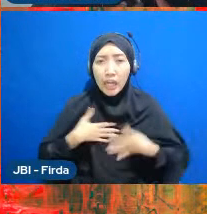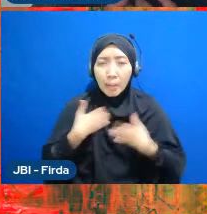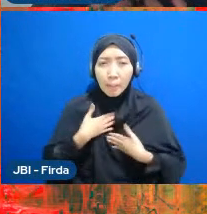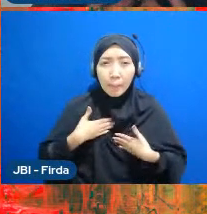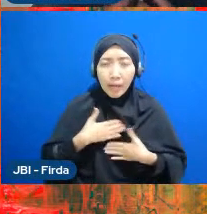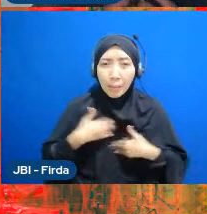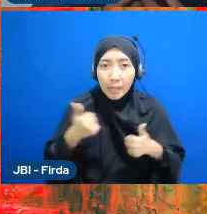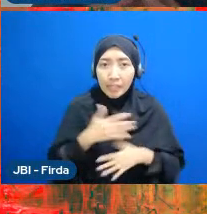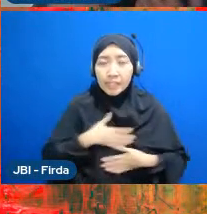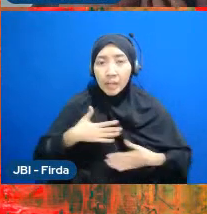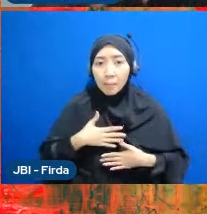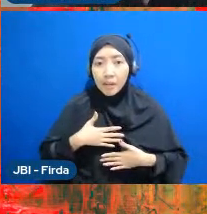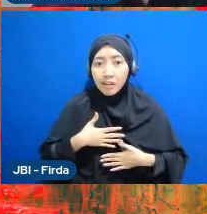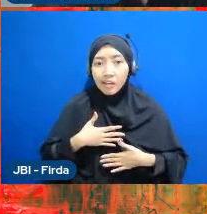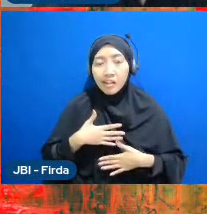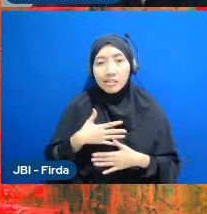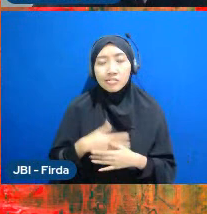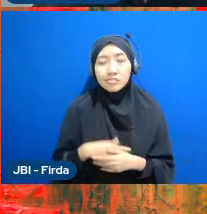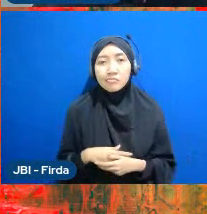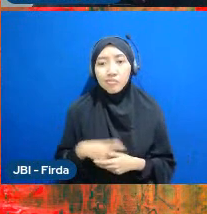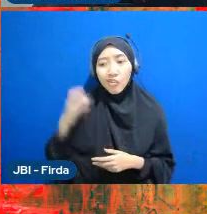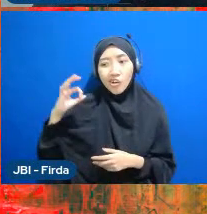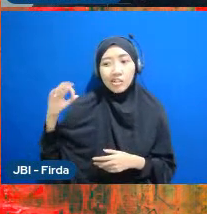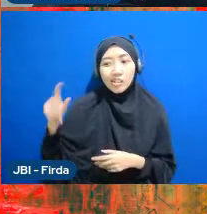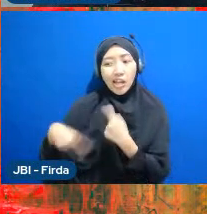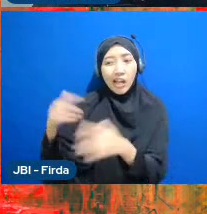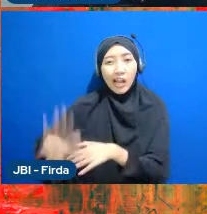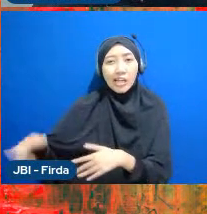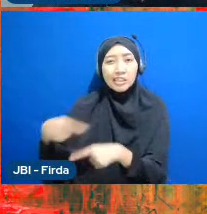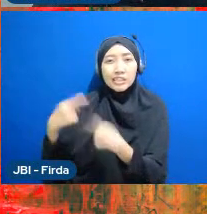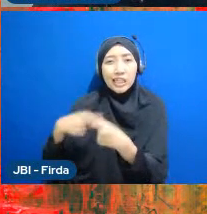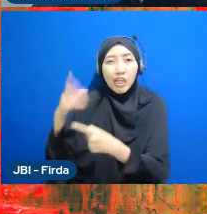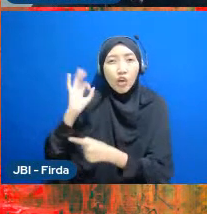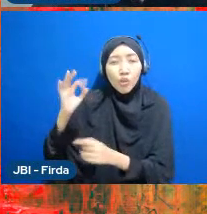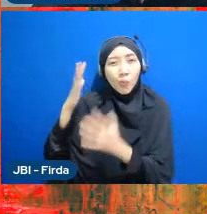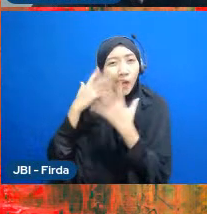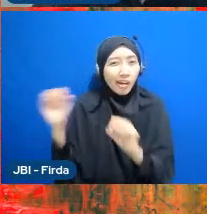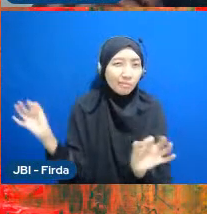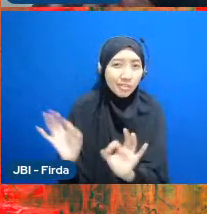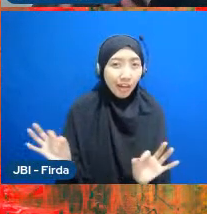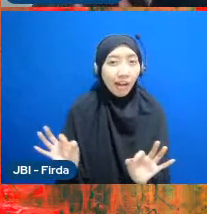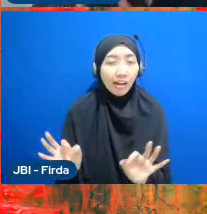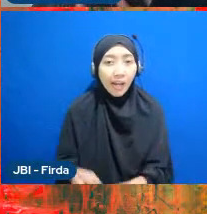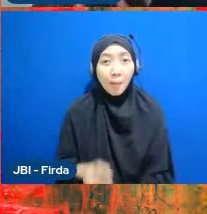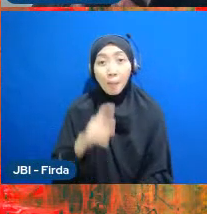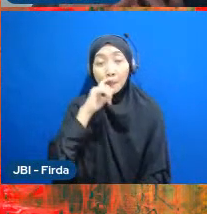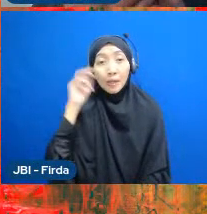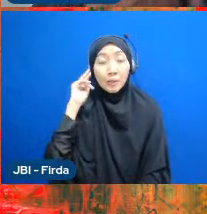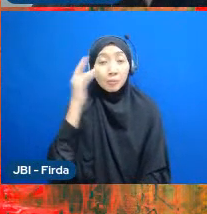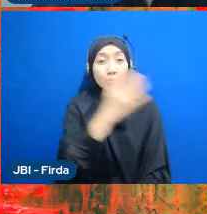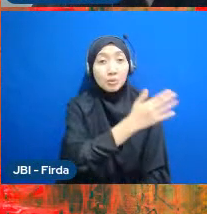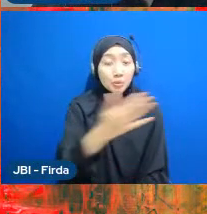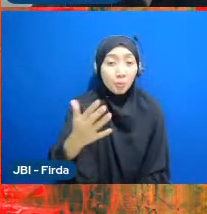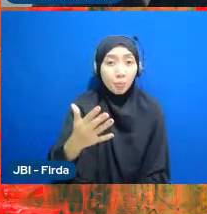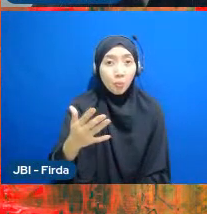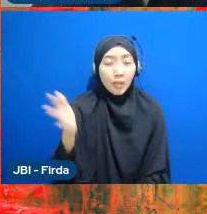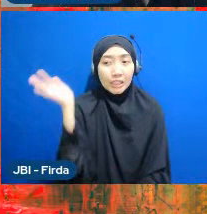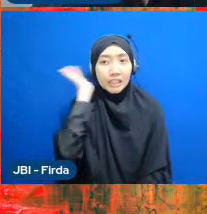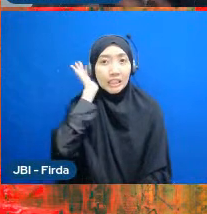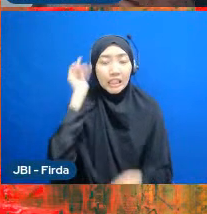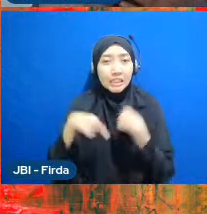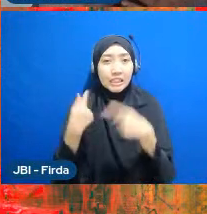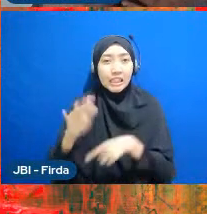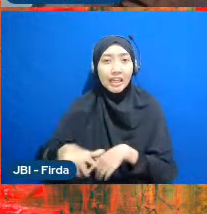nyaman, jangan harap deh mereka cerita. Gitu. Makanya PR banget nih ayah bunda bisa dengerin cerita anak dengan